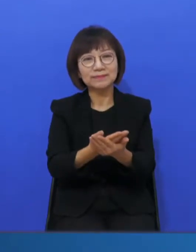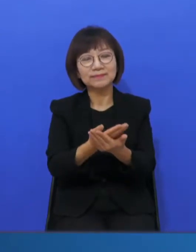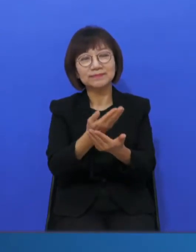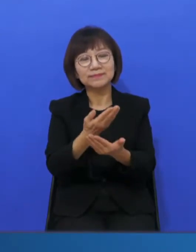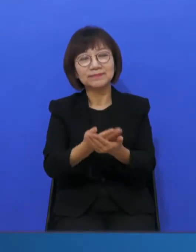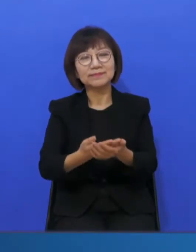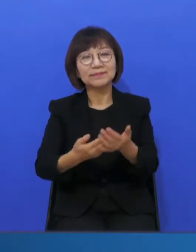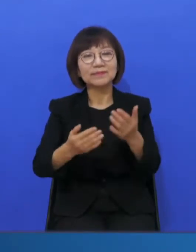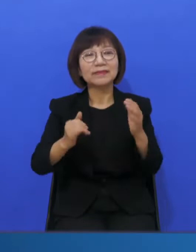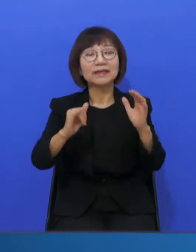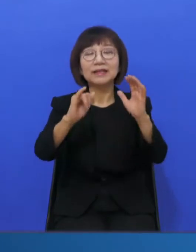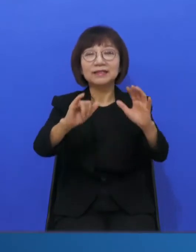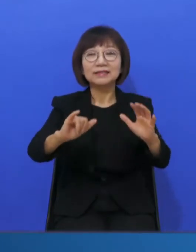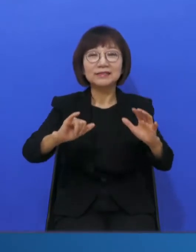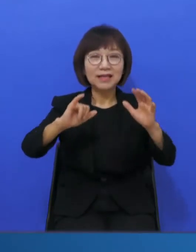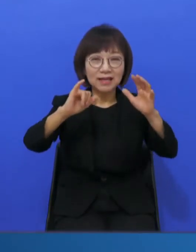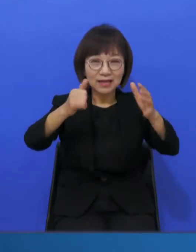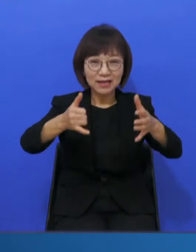매소서.